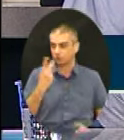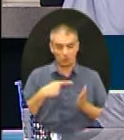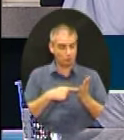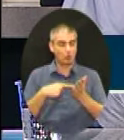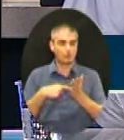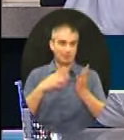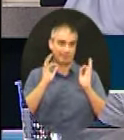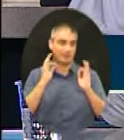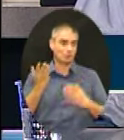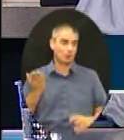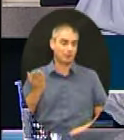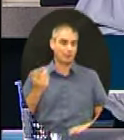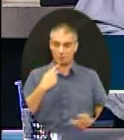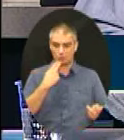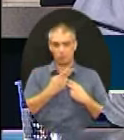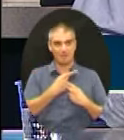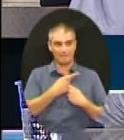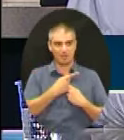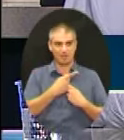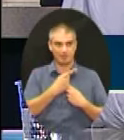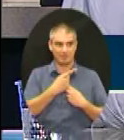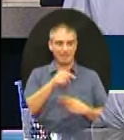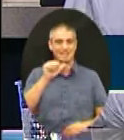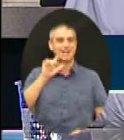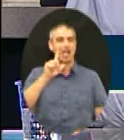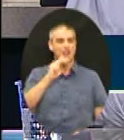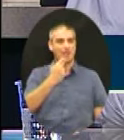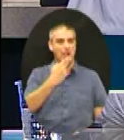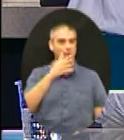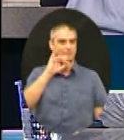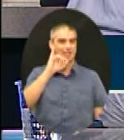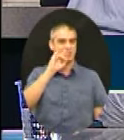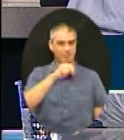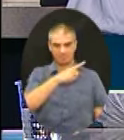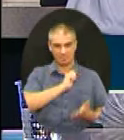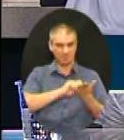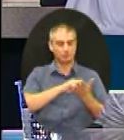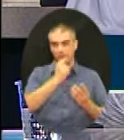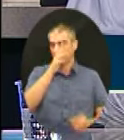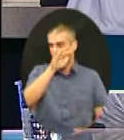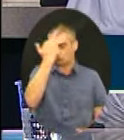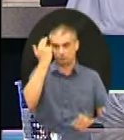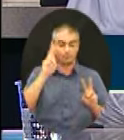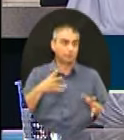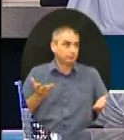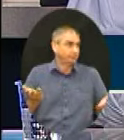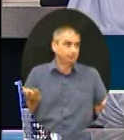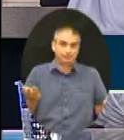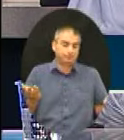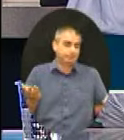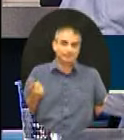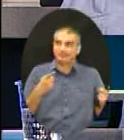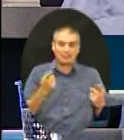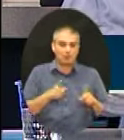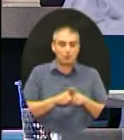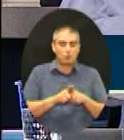האלה ביכו התגובה הזאת לאילן הדיין היה מוגזם לגמרי זה דבר